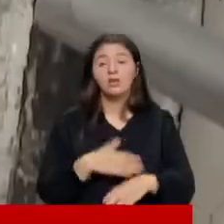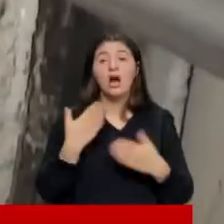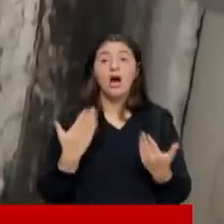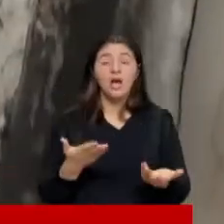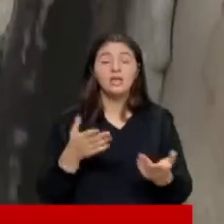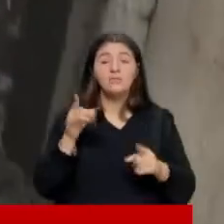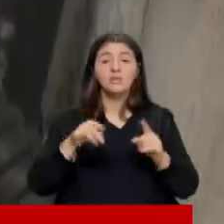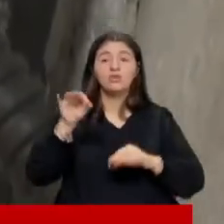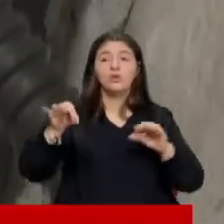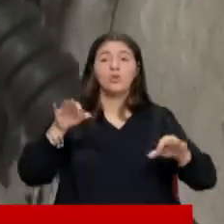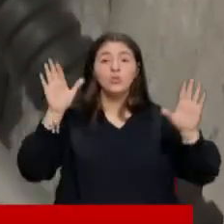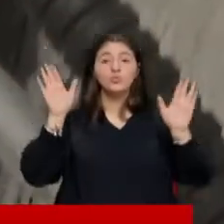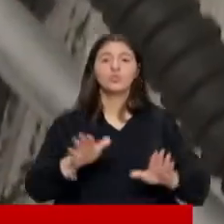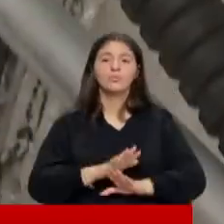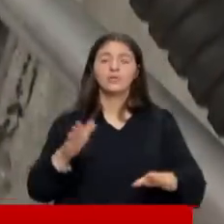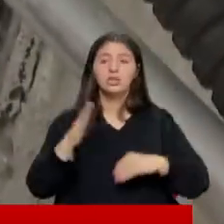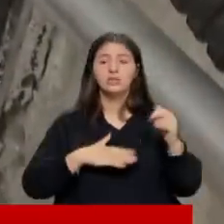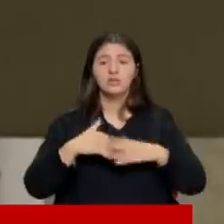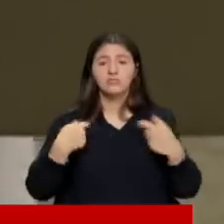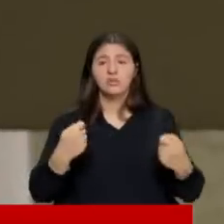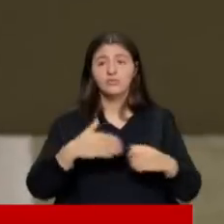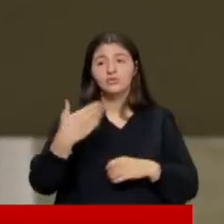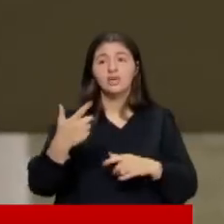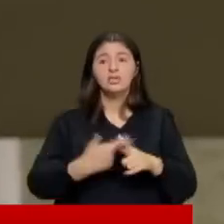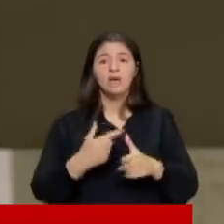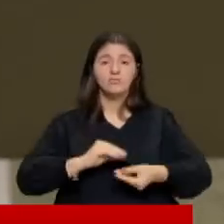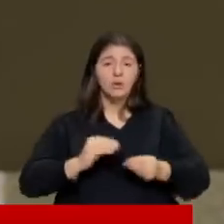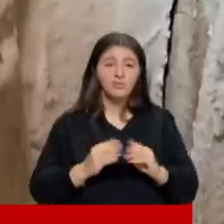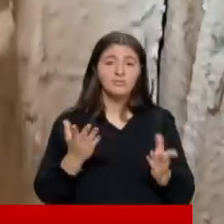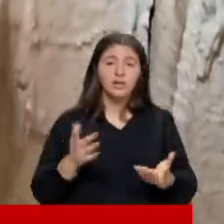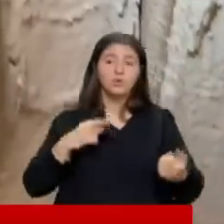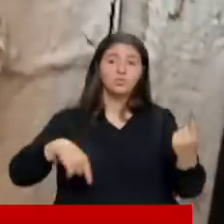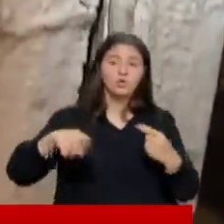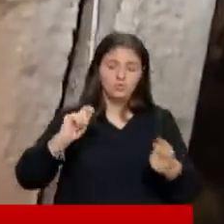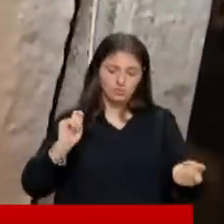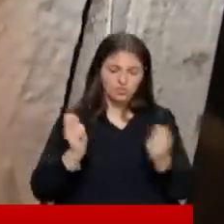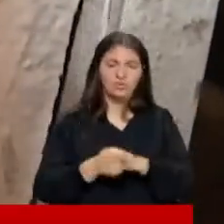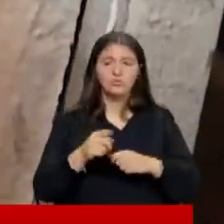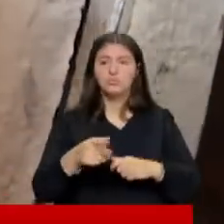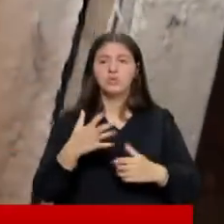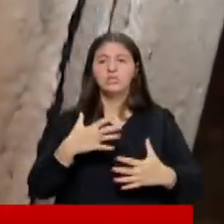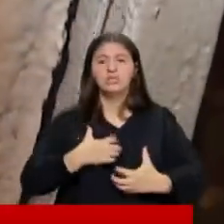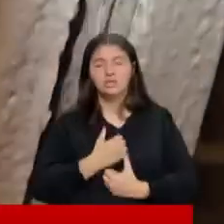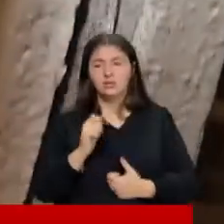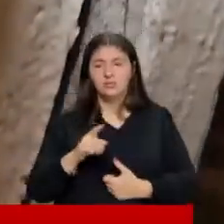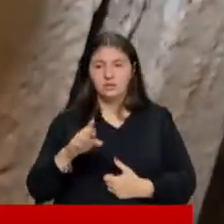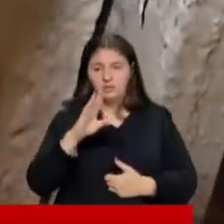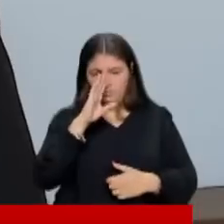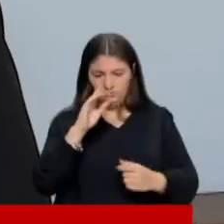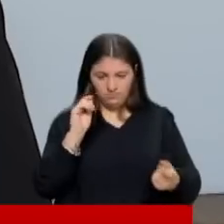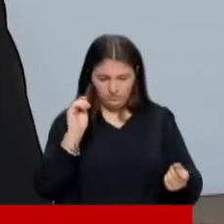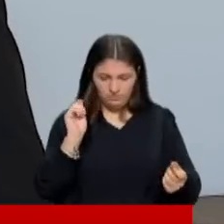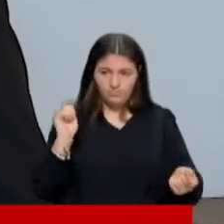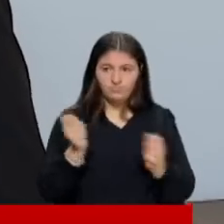Hatta bazı noktalarda durdu inşaat maliyeti dışında kira sorunu da dönüşümü çevirdi İslam yenileniyor